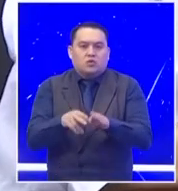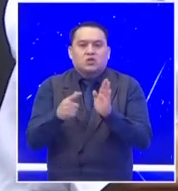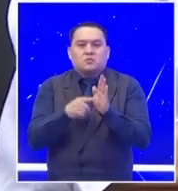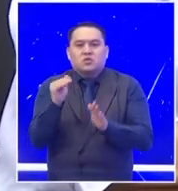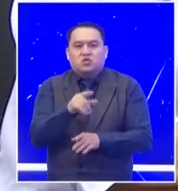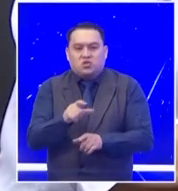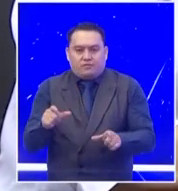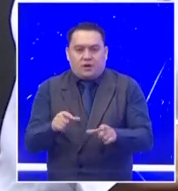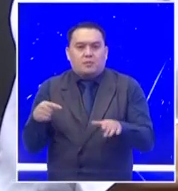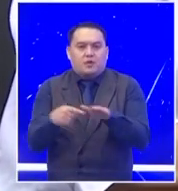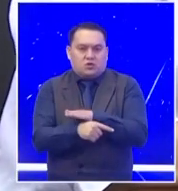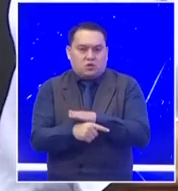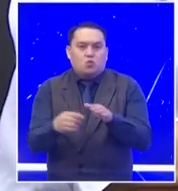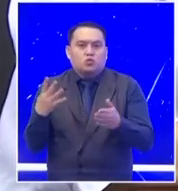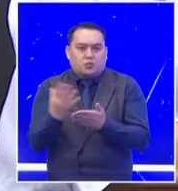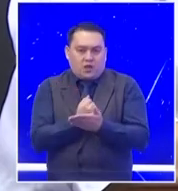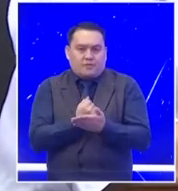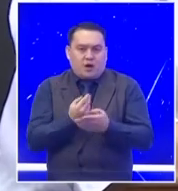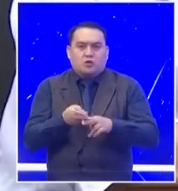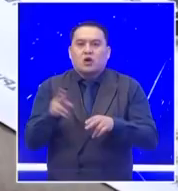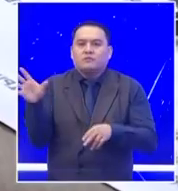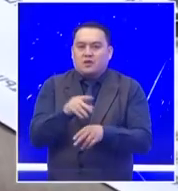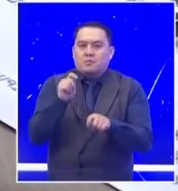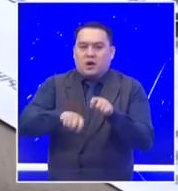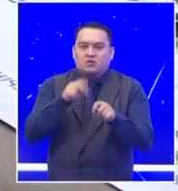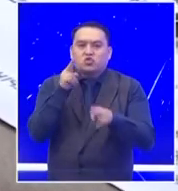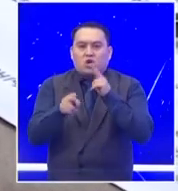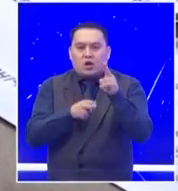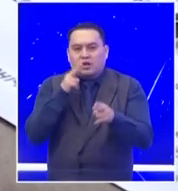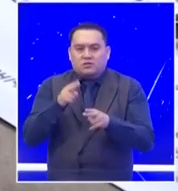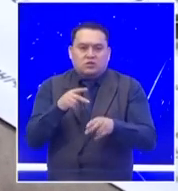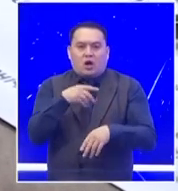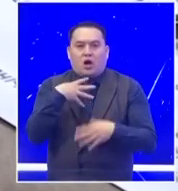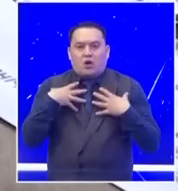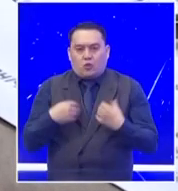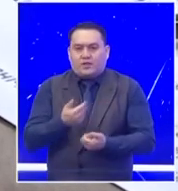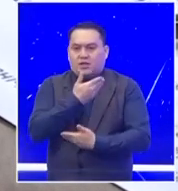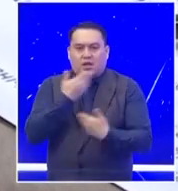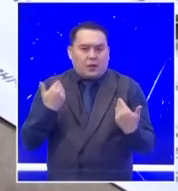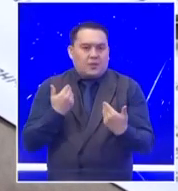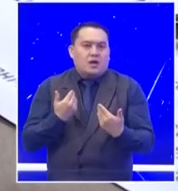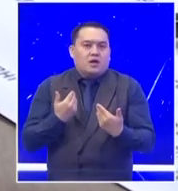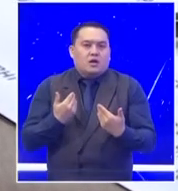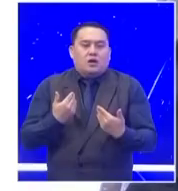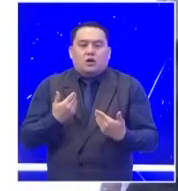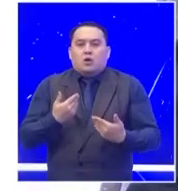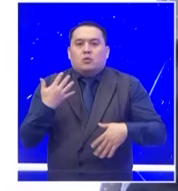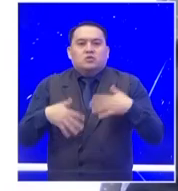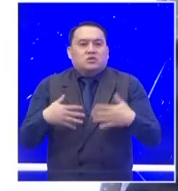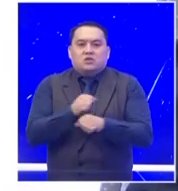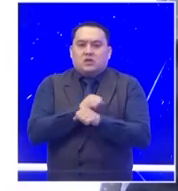тысяч человек. На сегодняшний день практически все проверены. Жалоб на состояние здоровья нет. Тем не менее, расслабляться